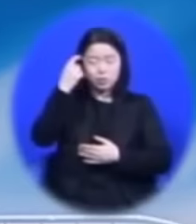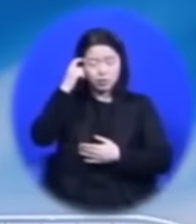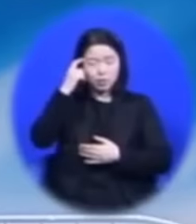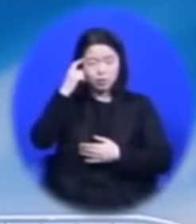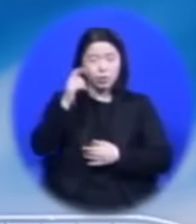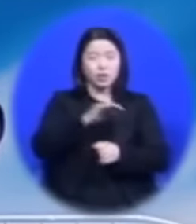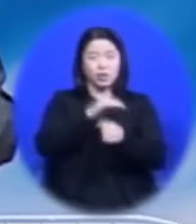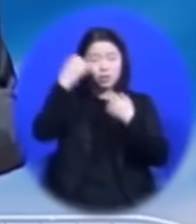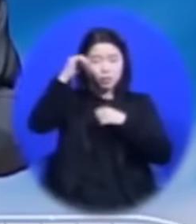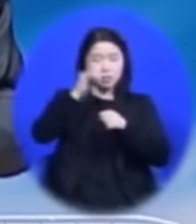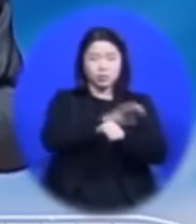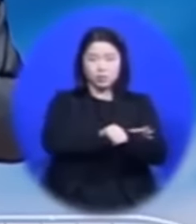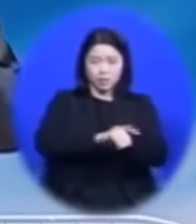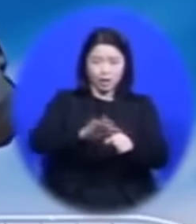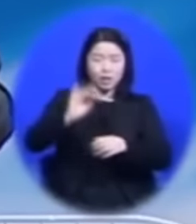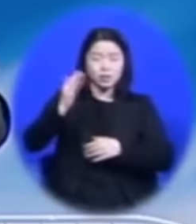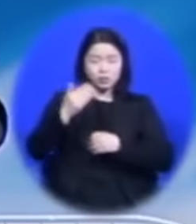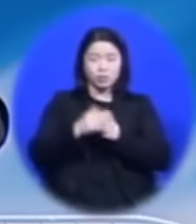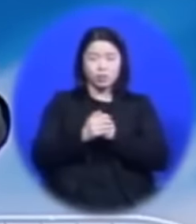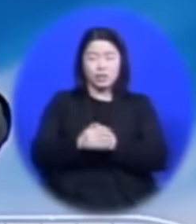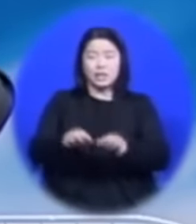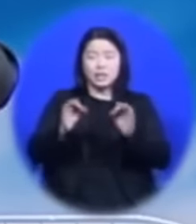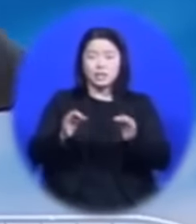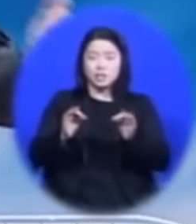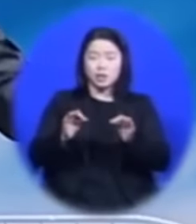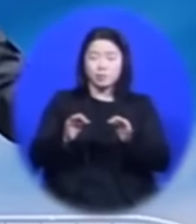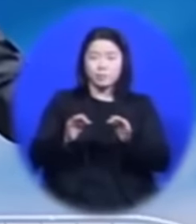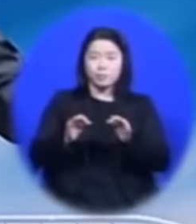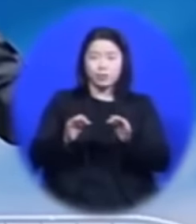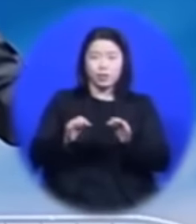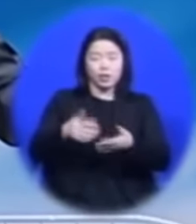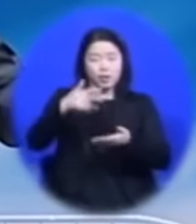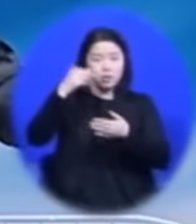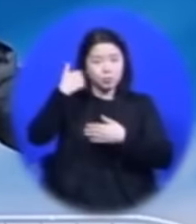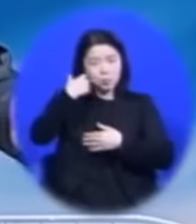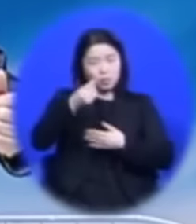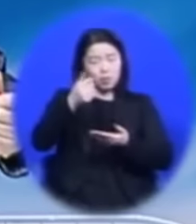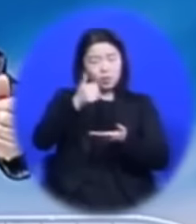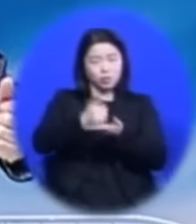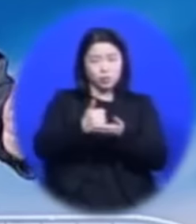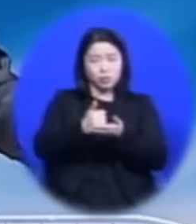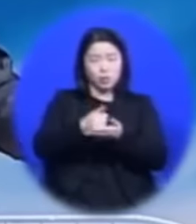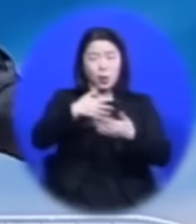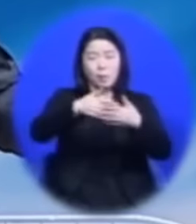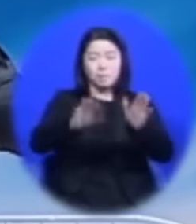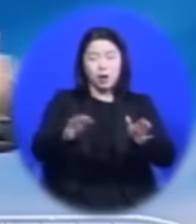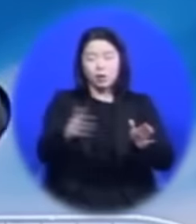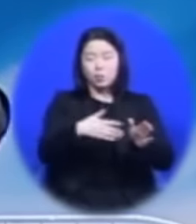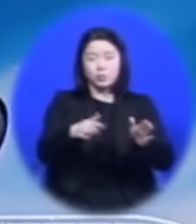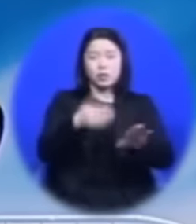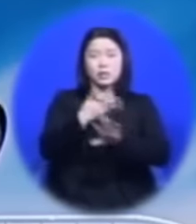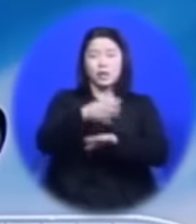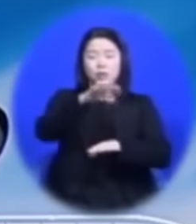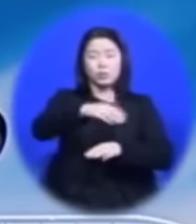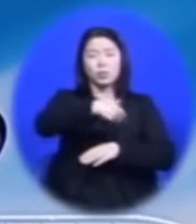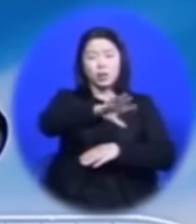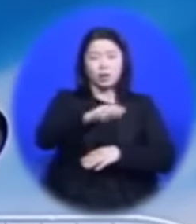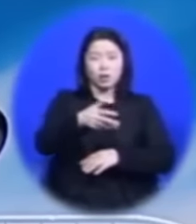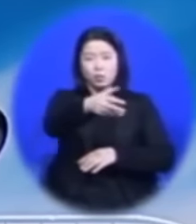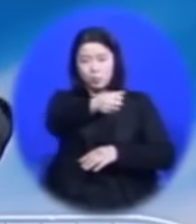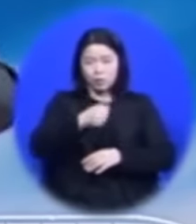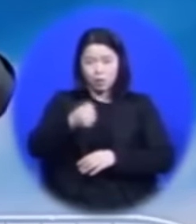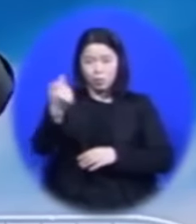진행이 됐습니다. 이제 여관 주인이 문을 열고 나가서 방 없어요. 딴 데 가봐요. 그리고 문 닫고 들어오면 이제